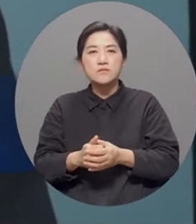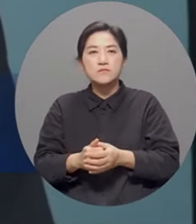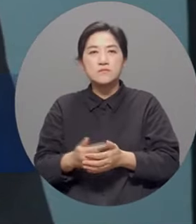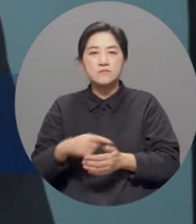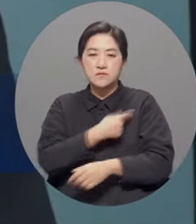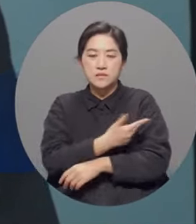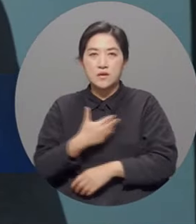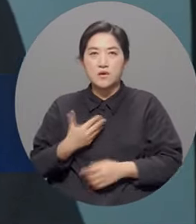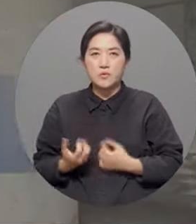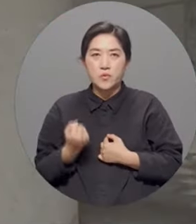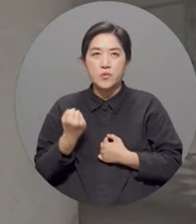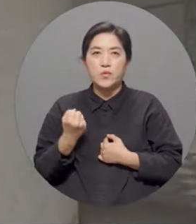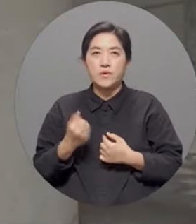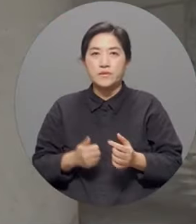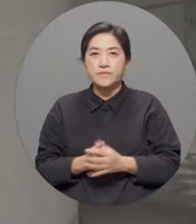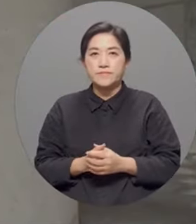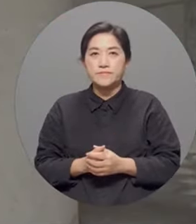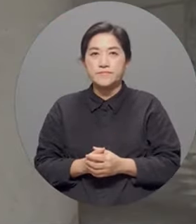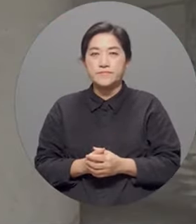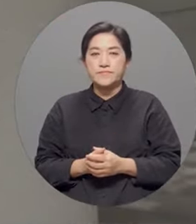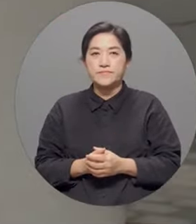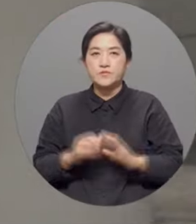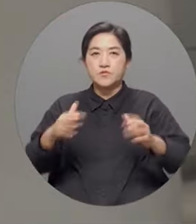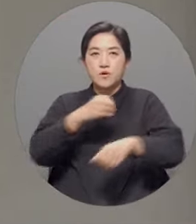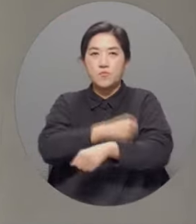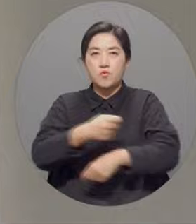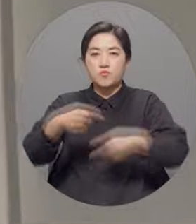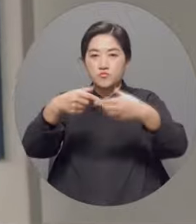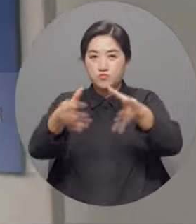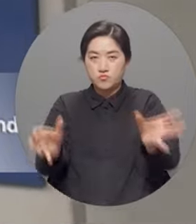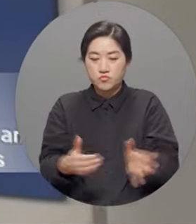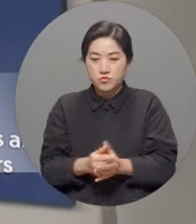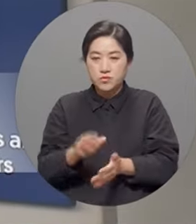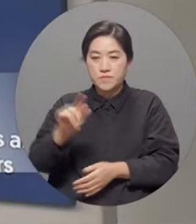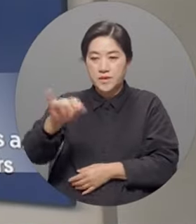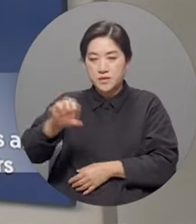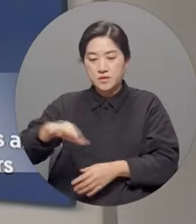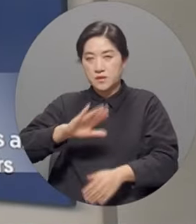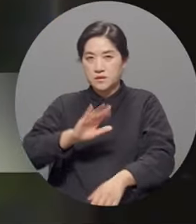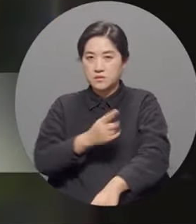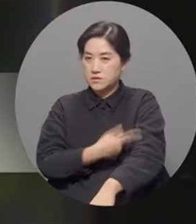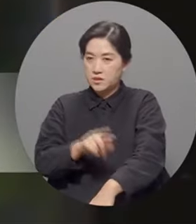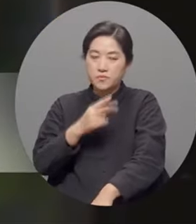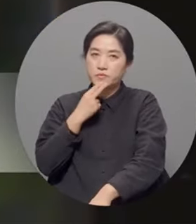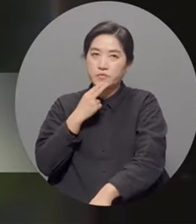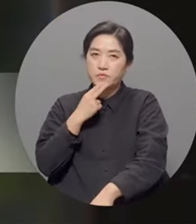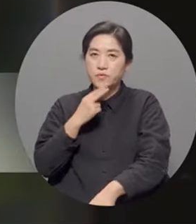지적 소양을 갖고 있고. 보훈부는 박 소장의 아무런 결격 사유가 없으며